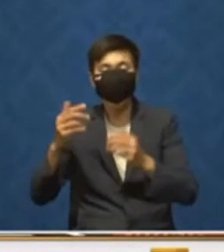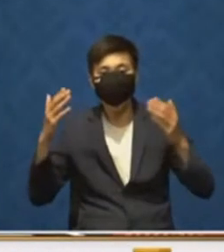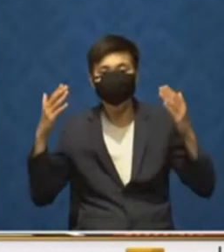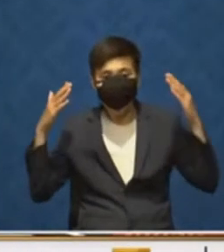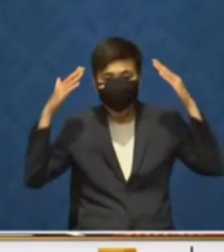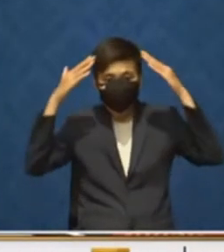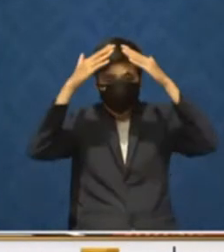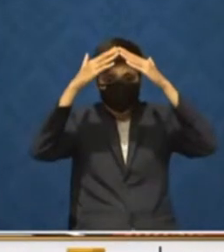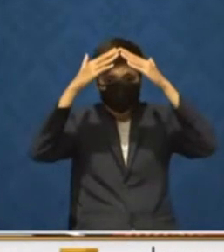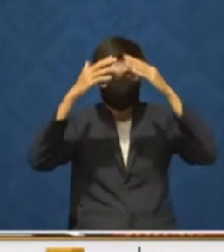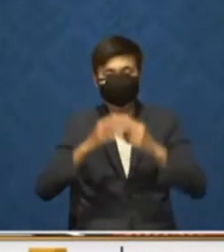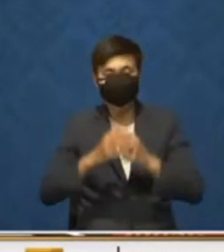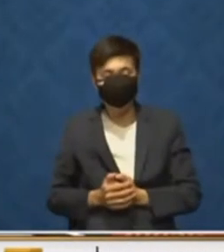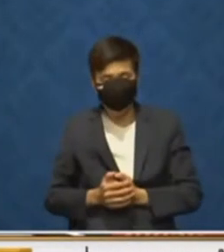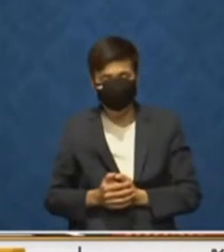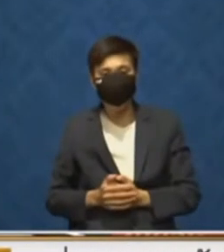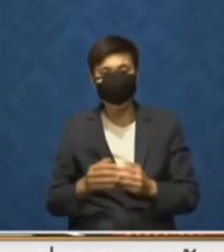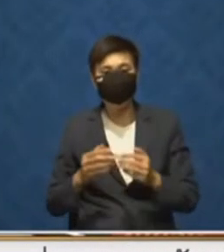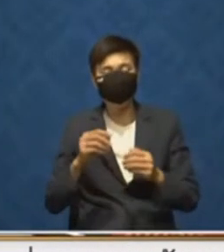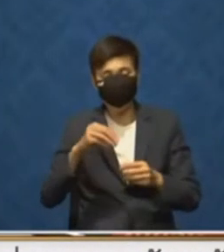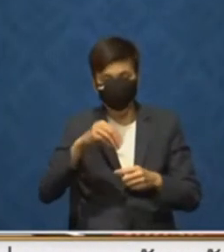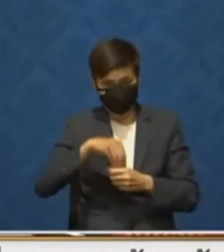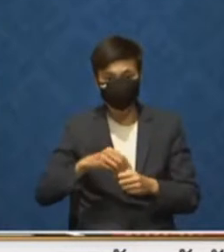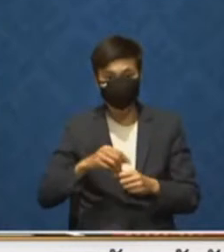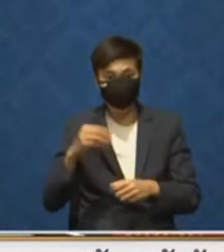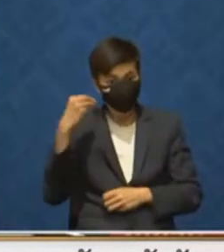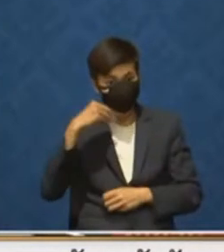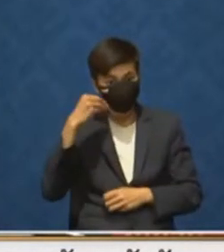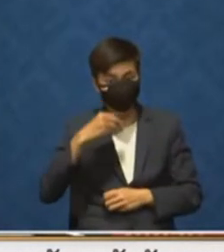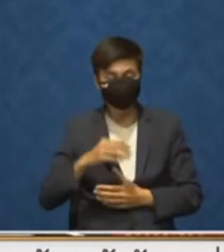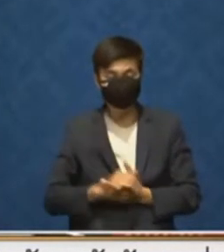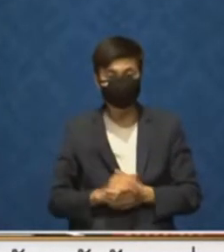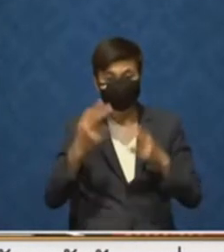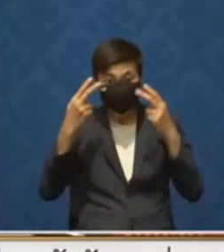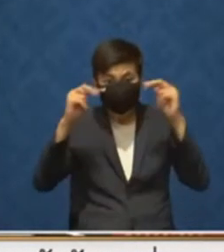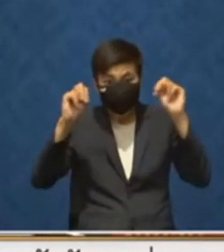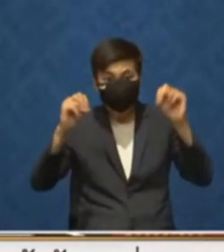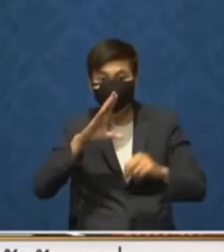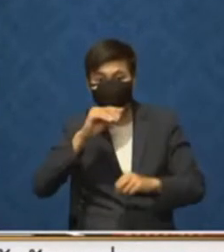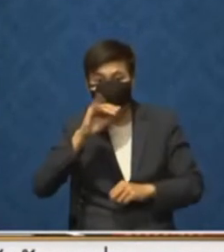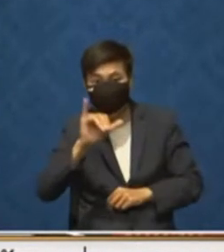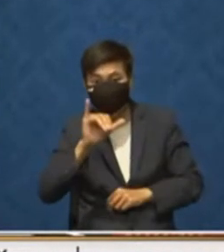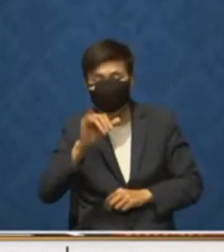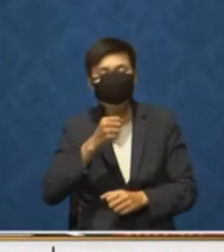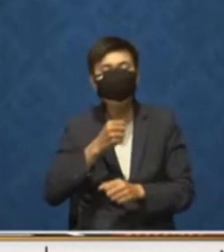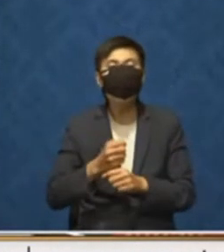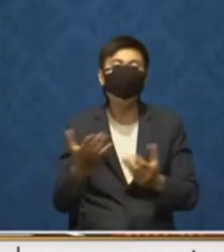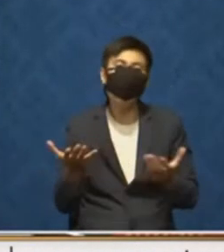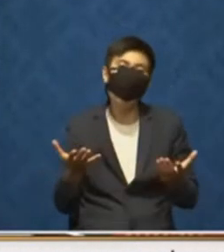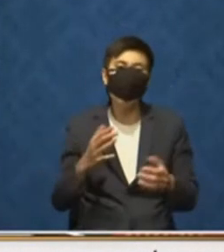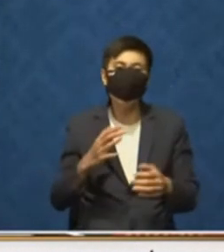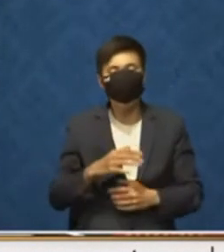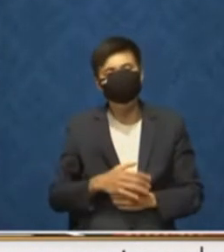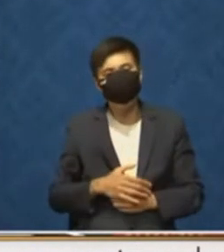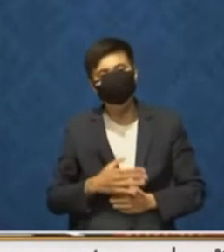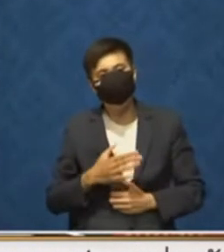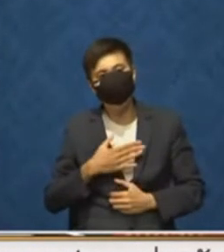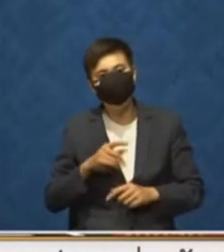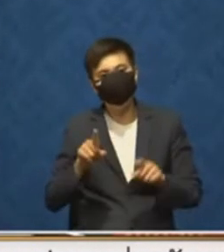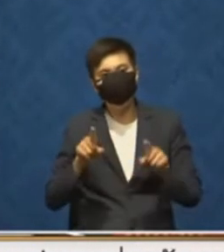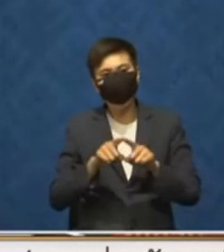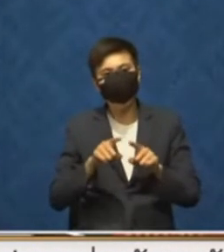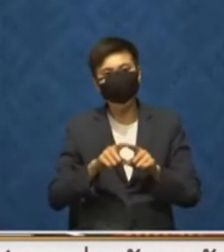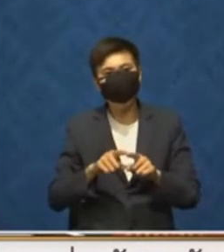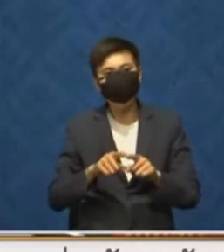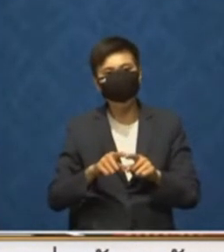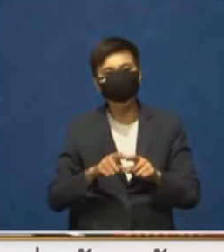ทุกกัปตันท้องถนนอยู่ทุกวันนี้ตั้งนายกยังไม่ได้พูดอีกนะครับว่าจะทำยังไงไม่ให้เราเป็นสุสานรถ